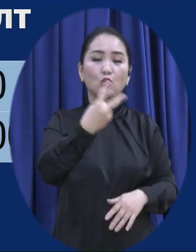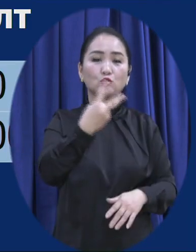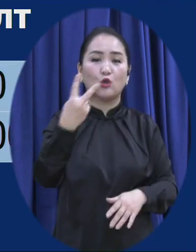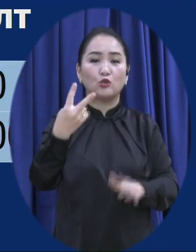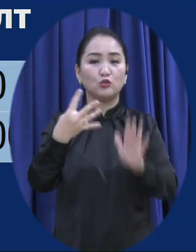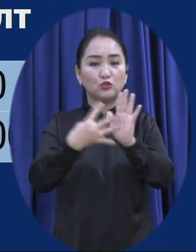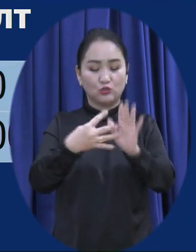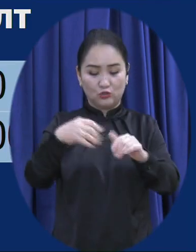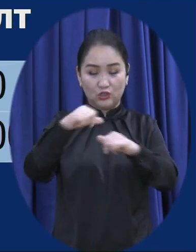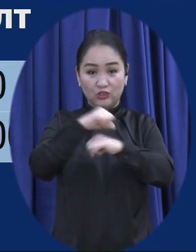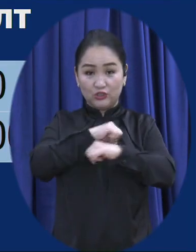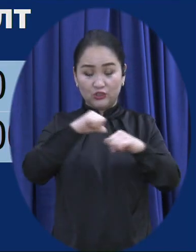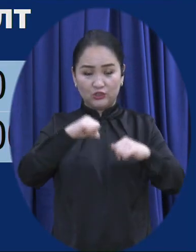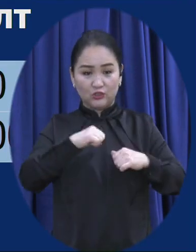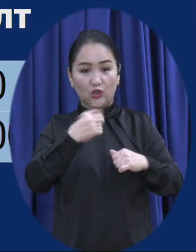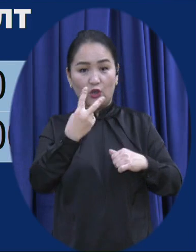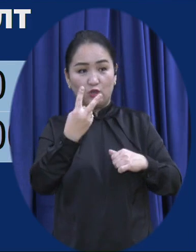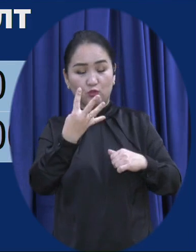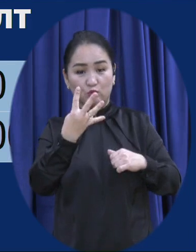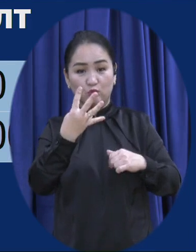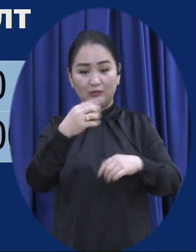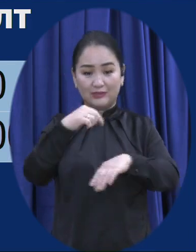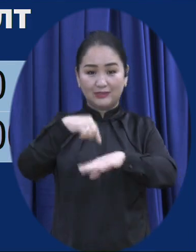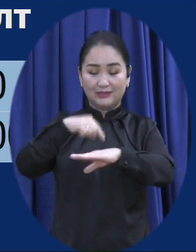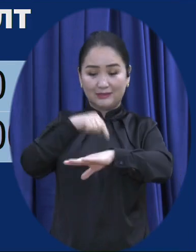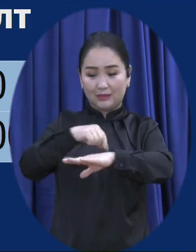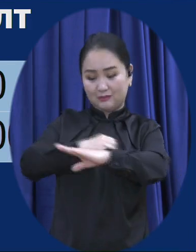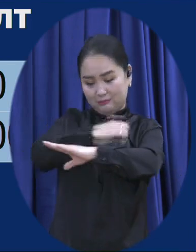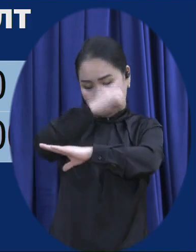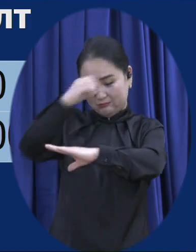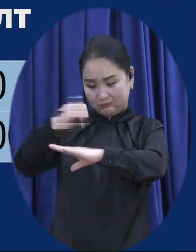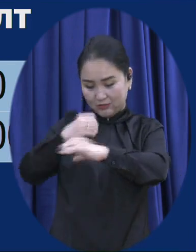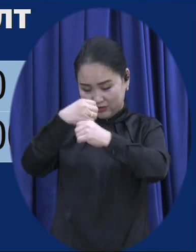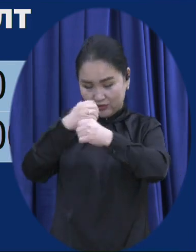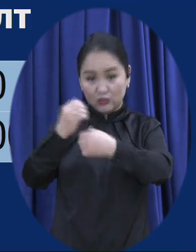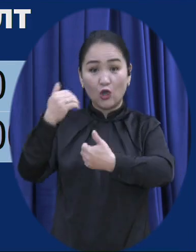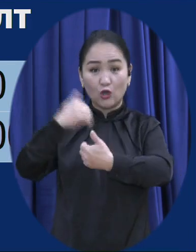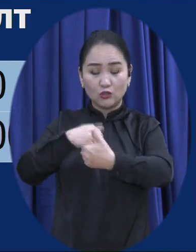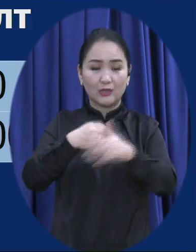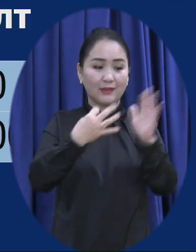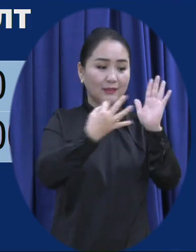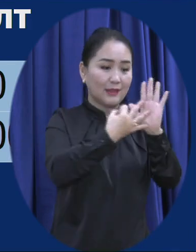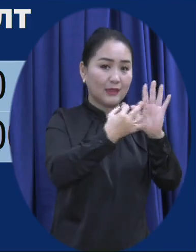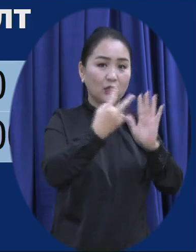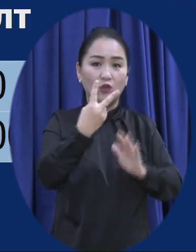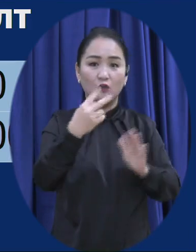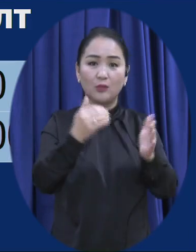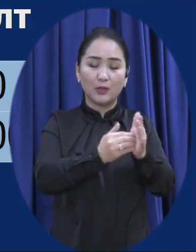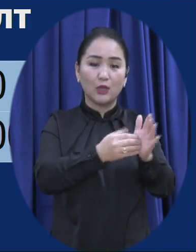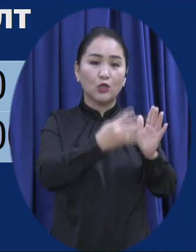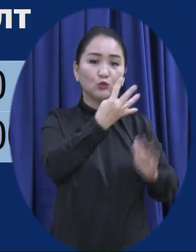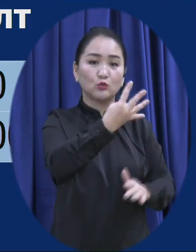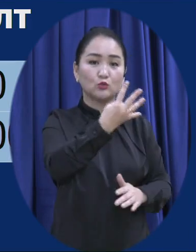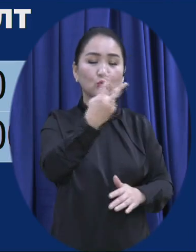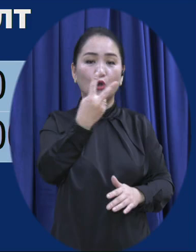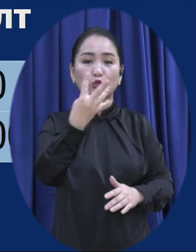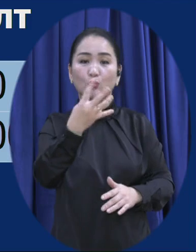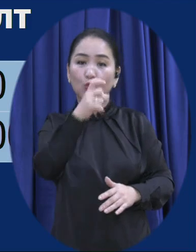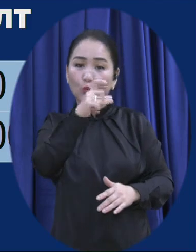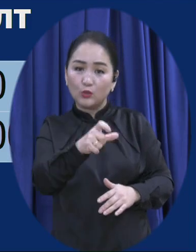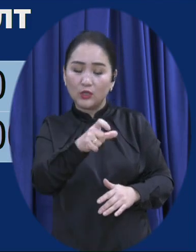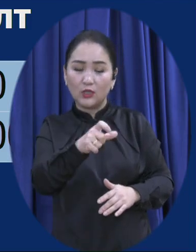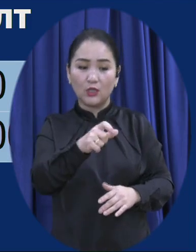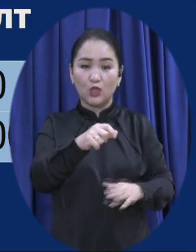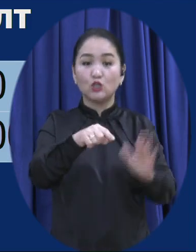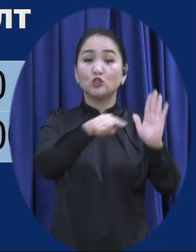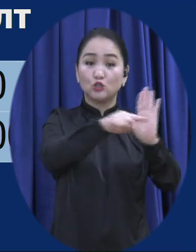116,629 хүн бол 24 цагийн хугацаанд бол шинжилгээ хийлгэсэн. За эндээс бол 82,424 хүний шинжилгээ бол